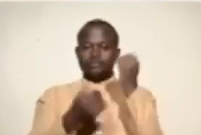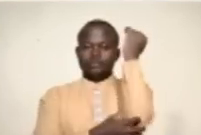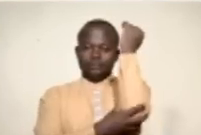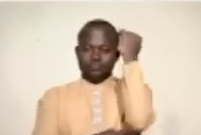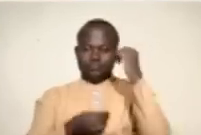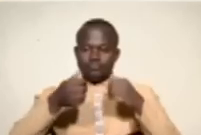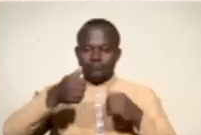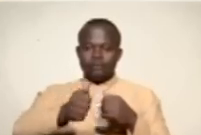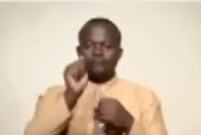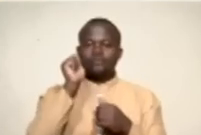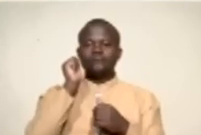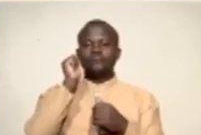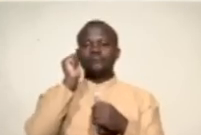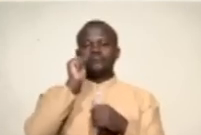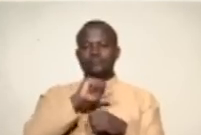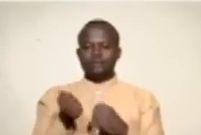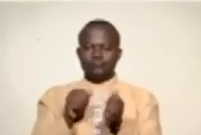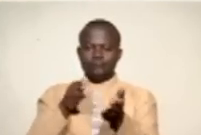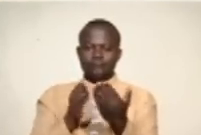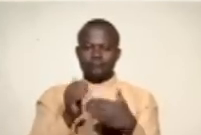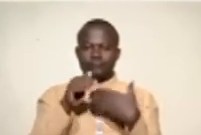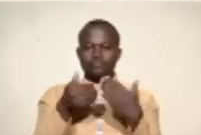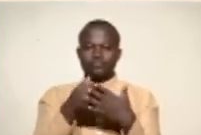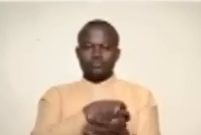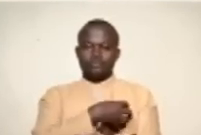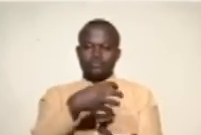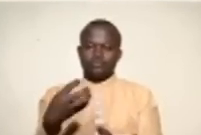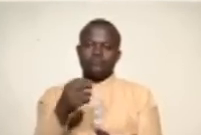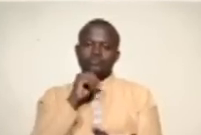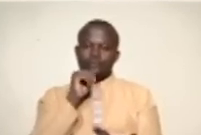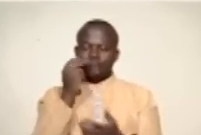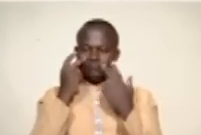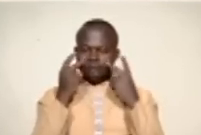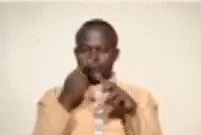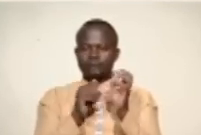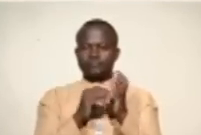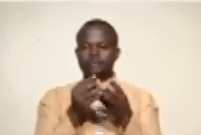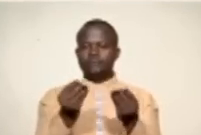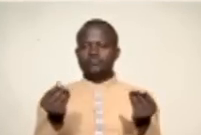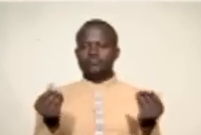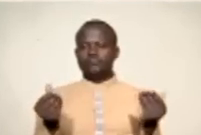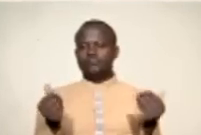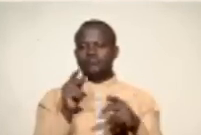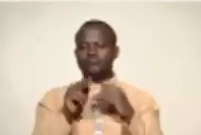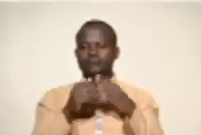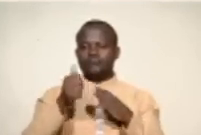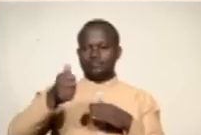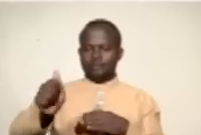dufite n'ubundi bwose budukurikirana niyo mitungo yacu tutigeze tubona kandi yarangijwe n'abantu